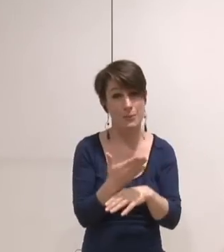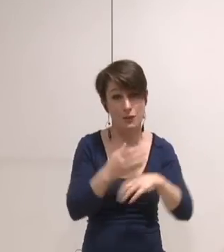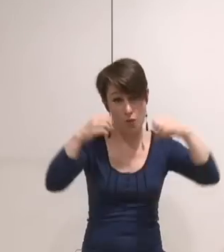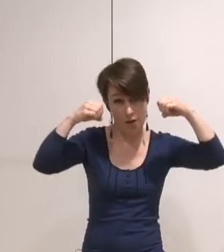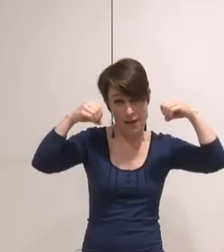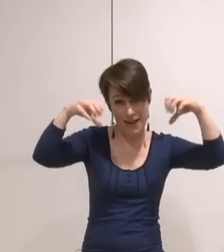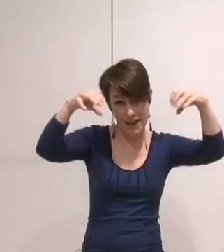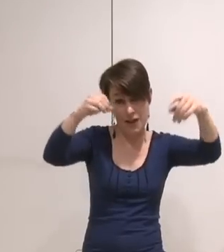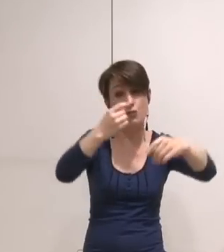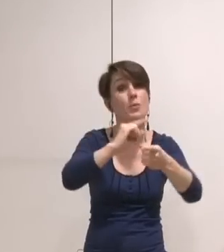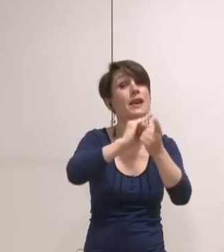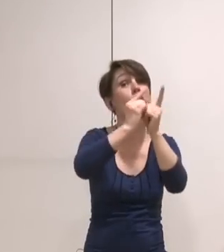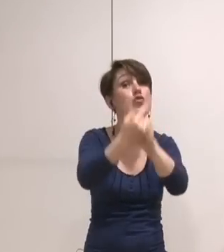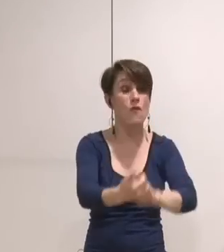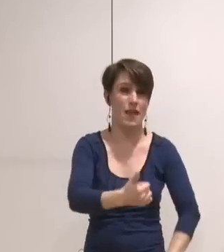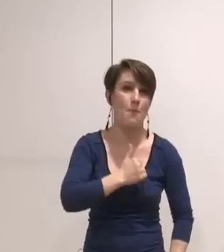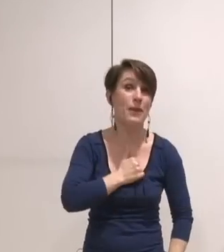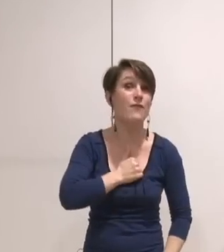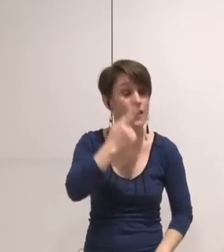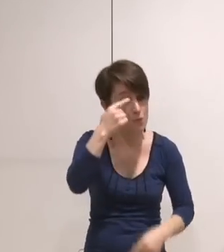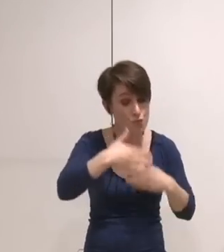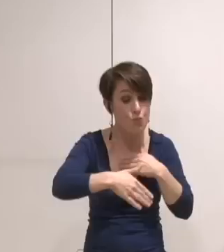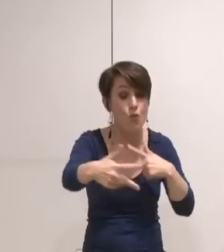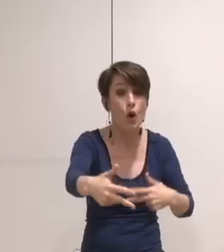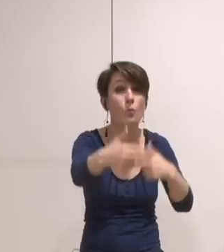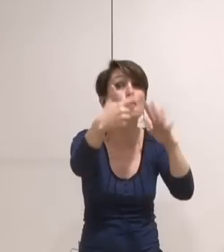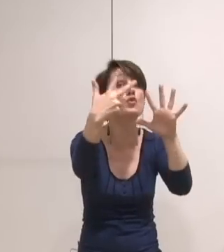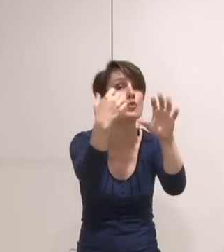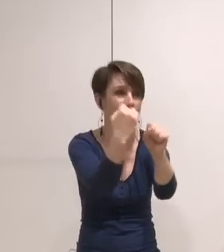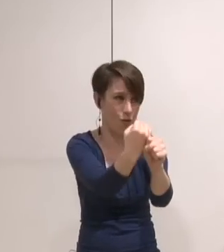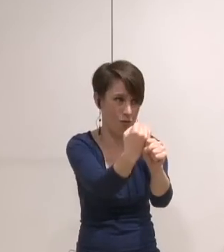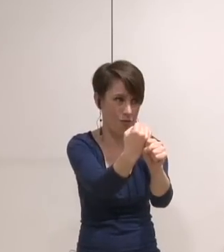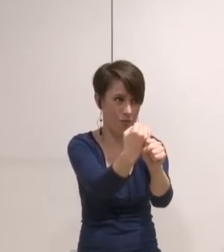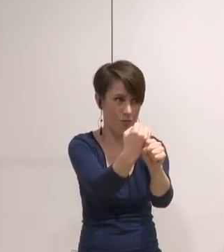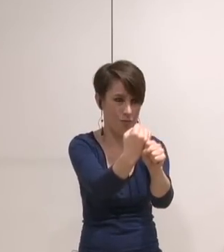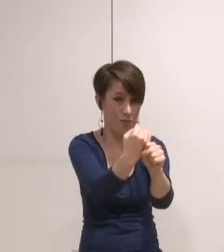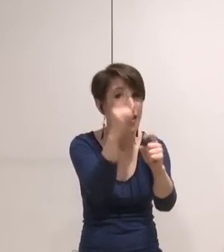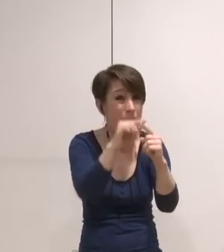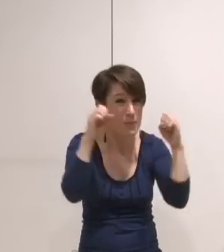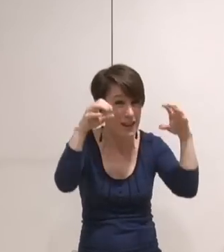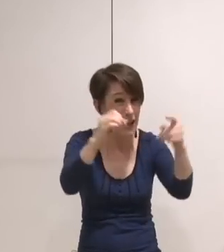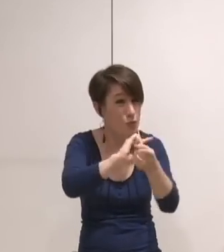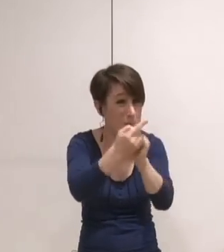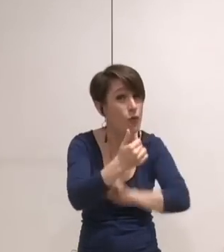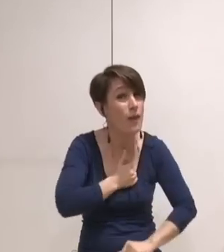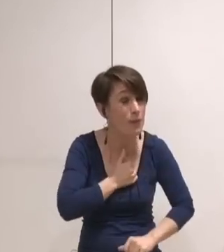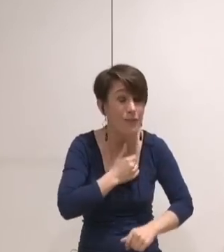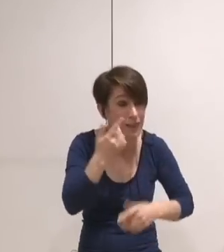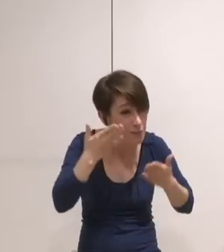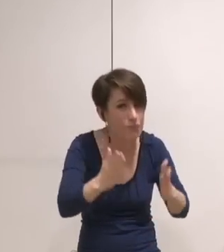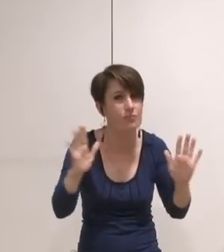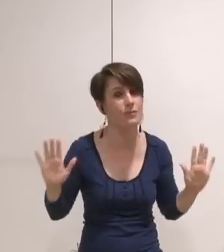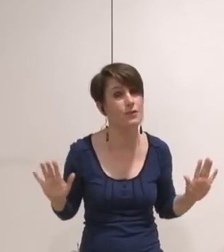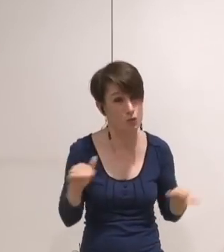privatisation pour 8 ans de l'exploitation de l'éclairage public et d'ailleurs le